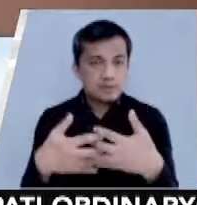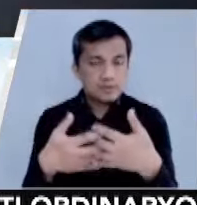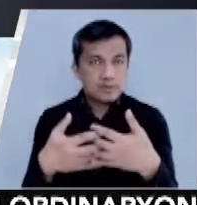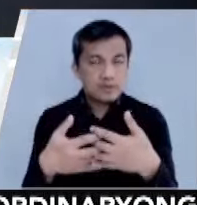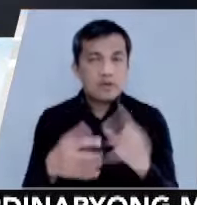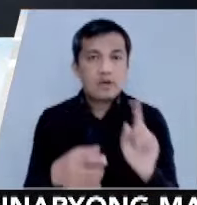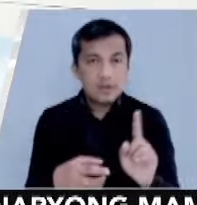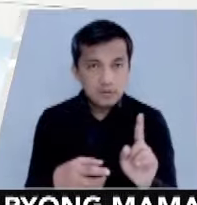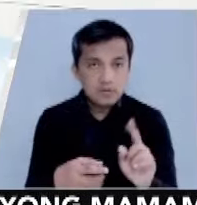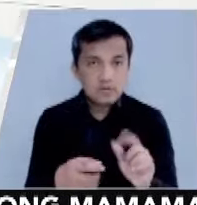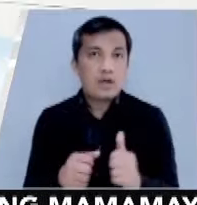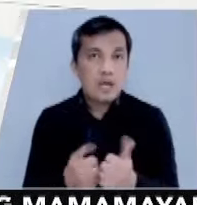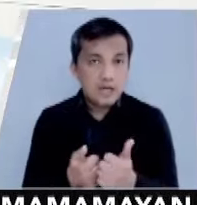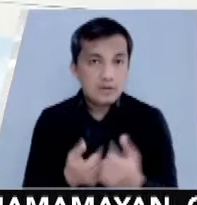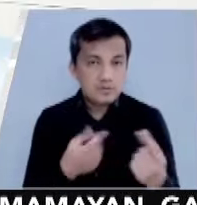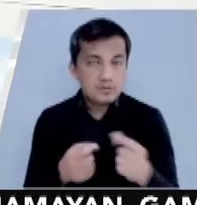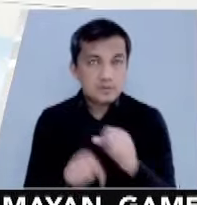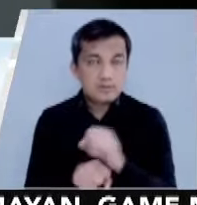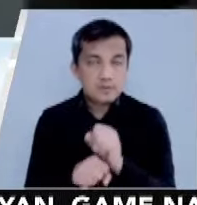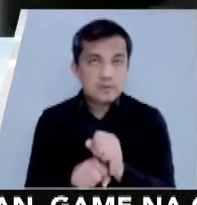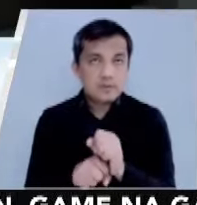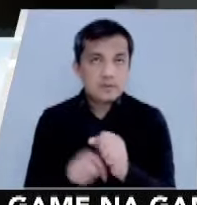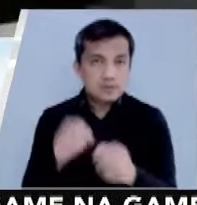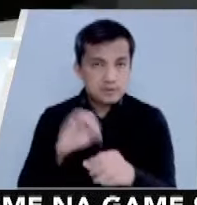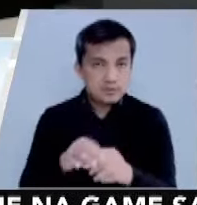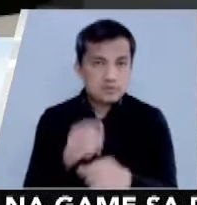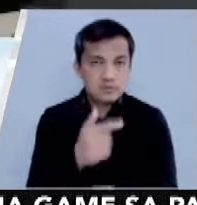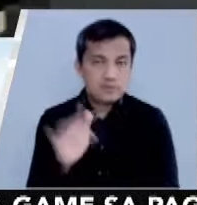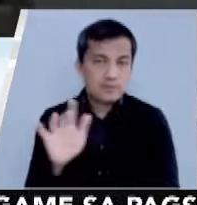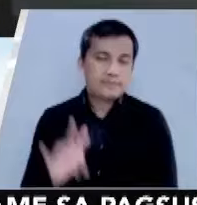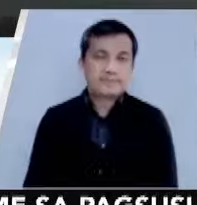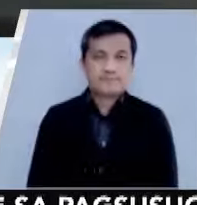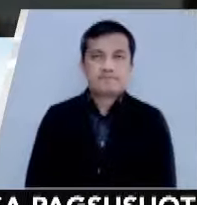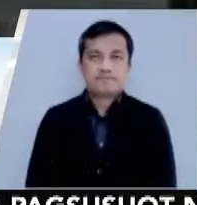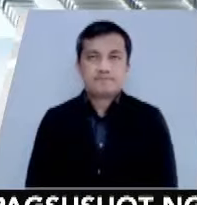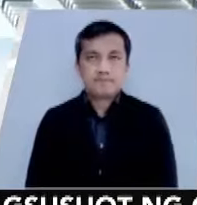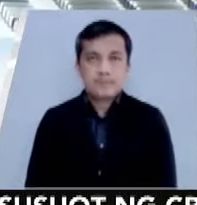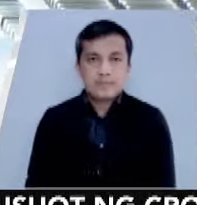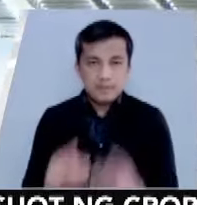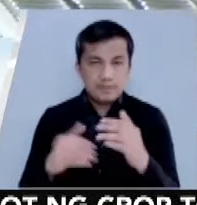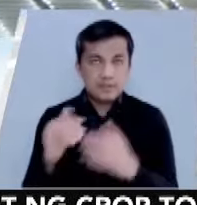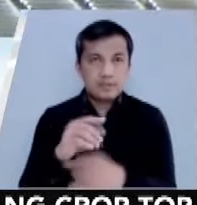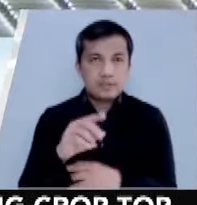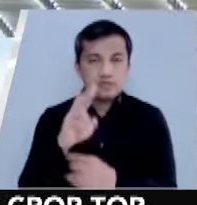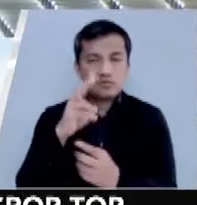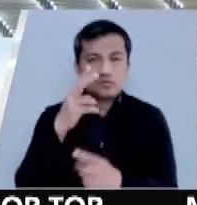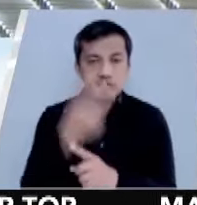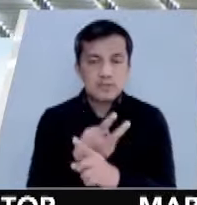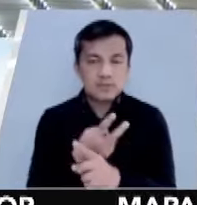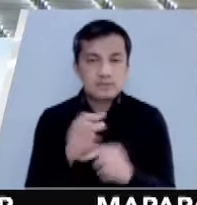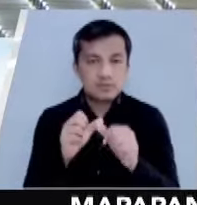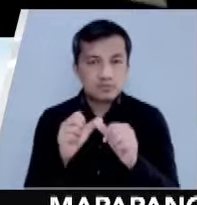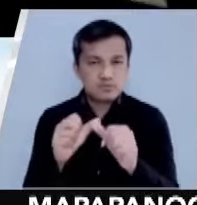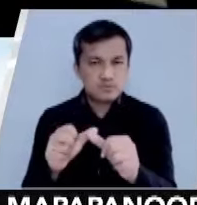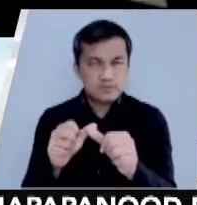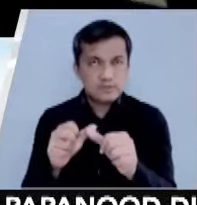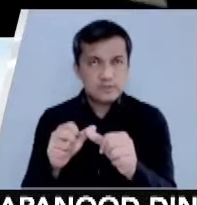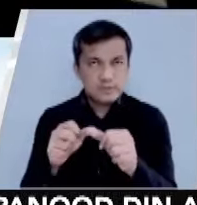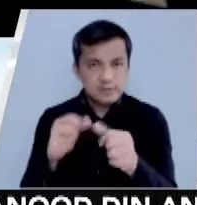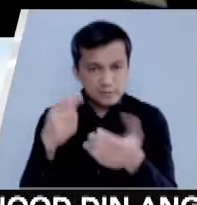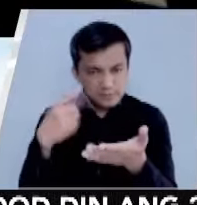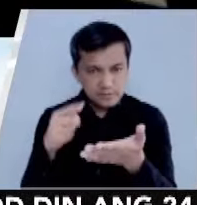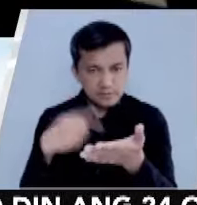paano gagawin ang trabaho nito sa eleksyon 2025. Mahigit 2 buwan magtatagal ang pagsusuri sa mga makina